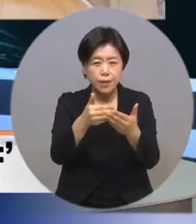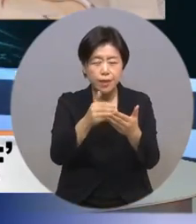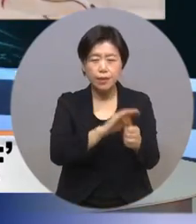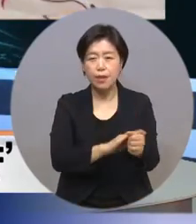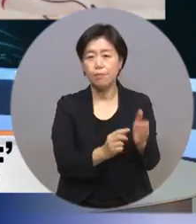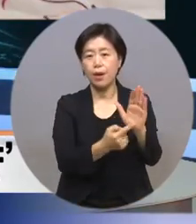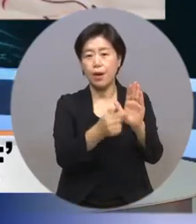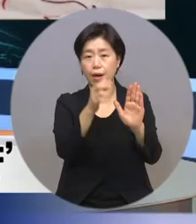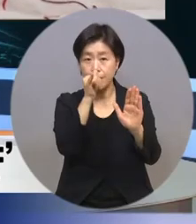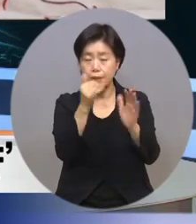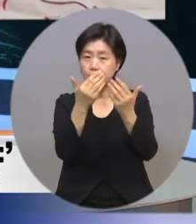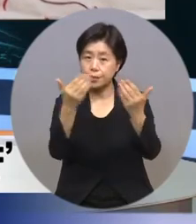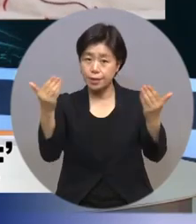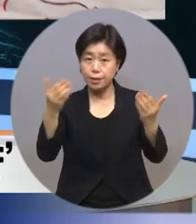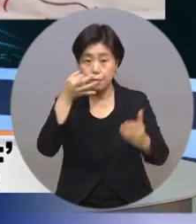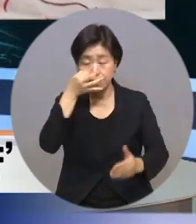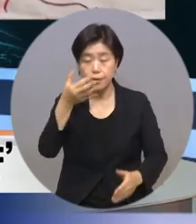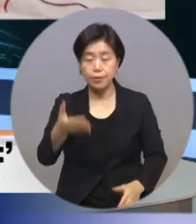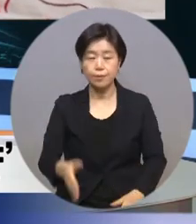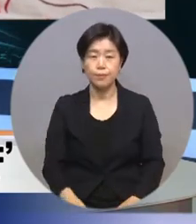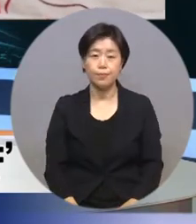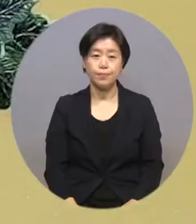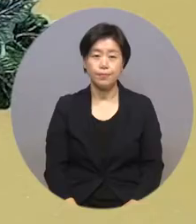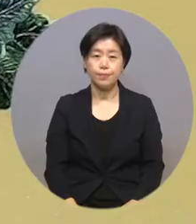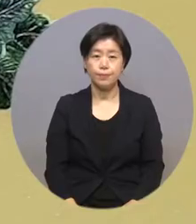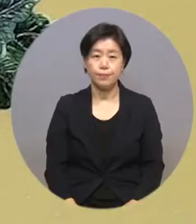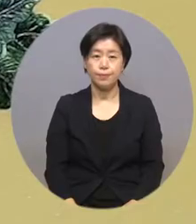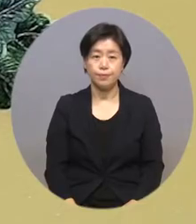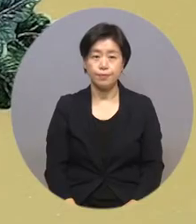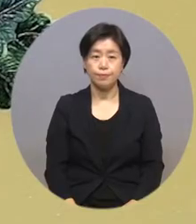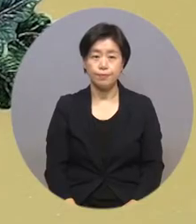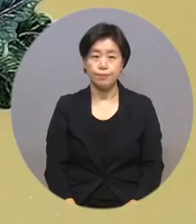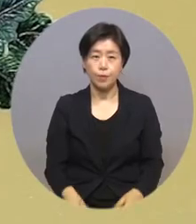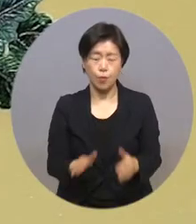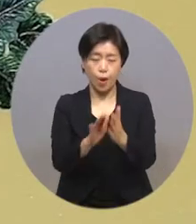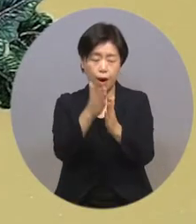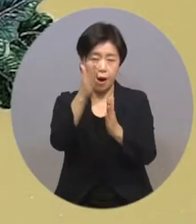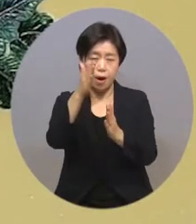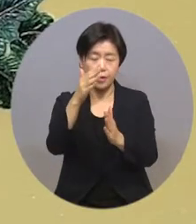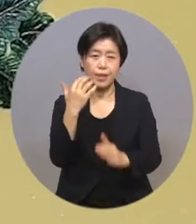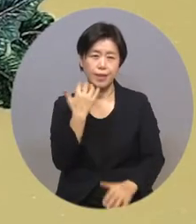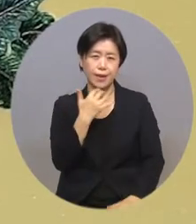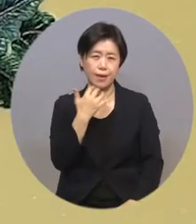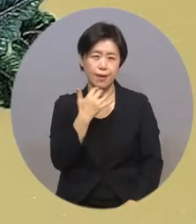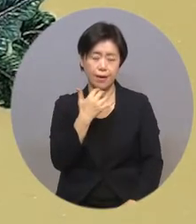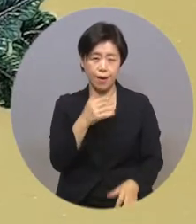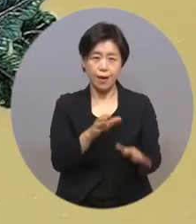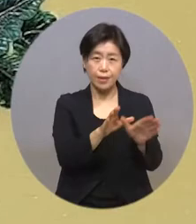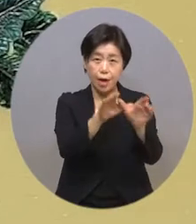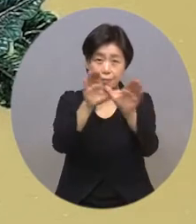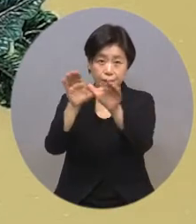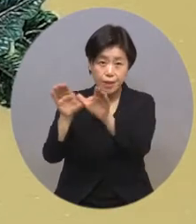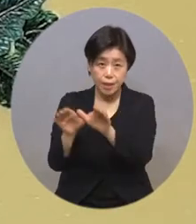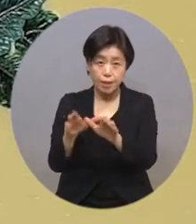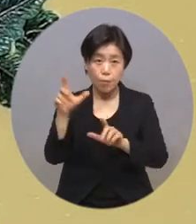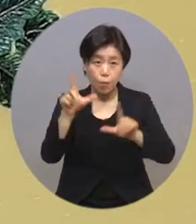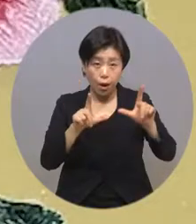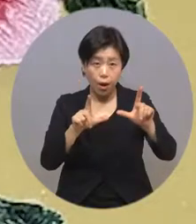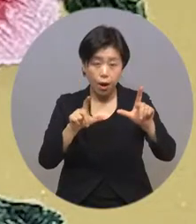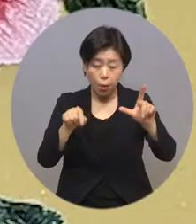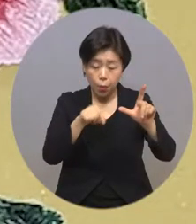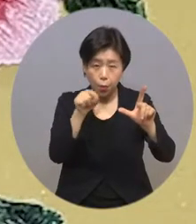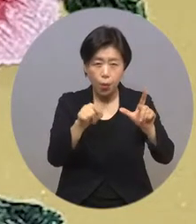작품들을 이소영 기자가 만나봤습니다. 화려한 나비들 사이로 한 땀 한 땀 정성스럽게